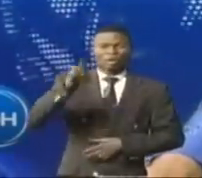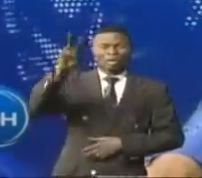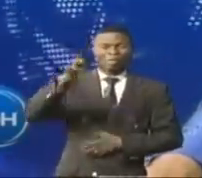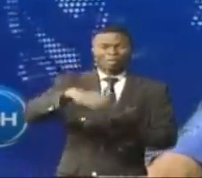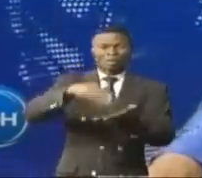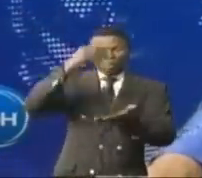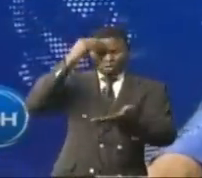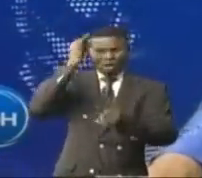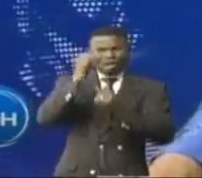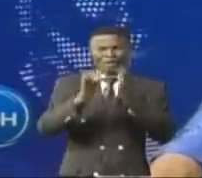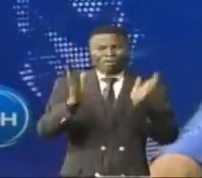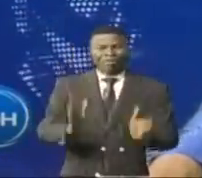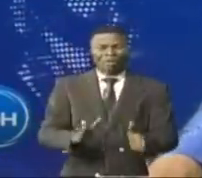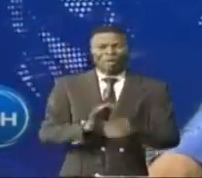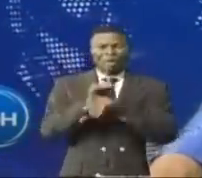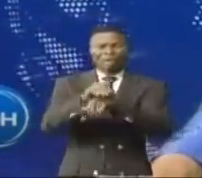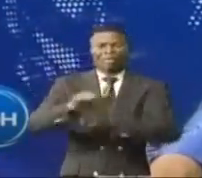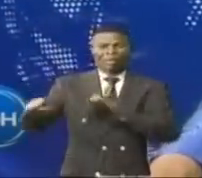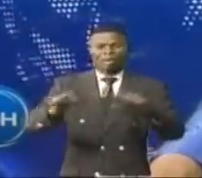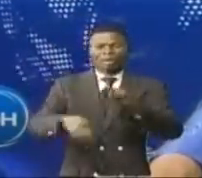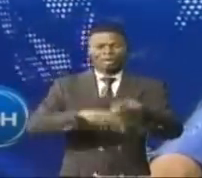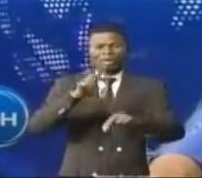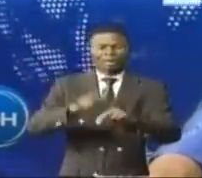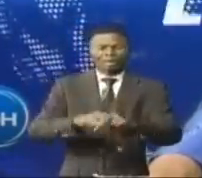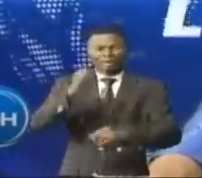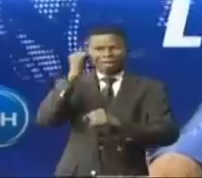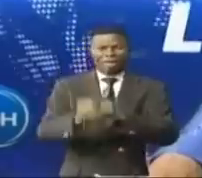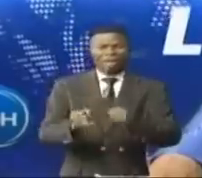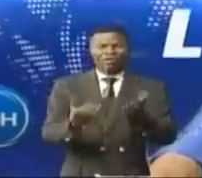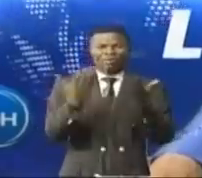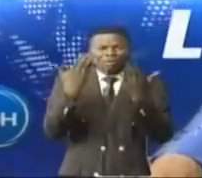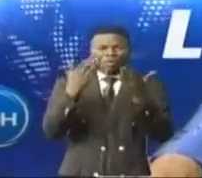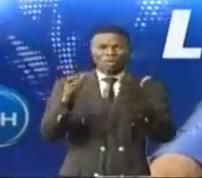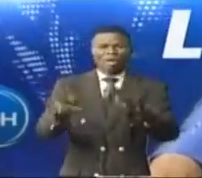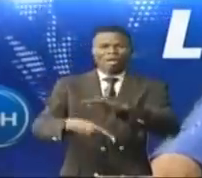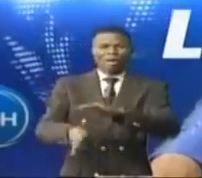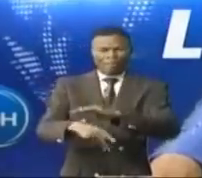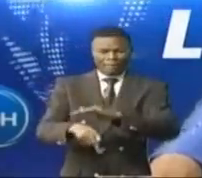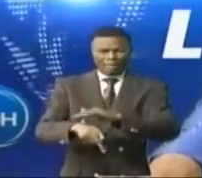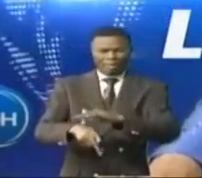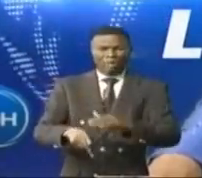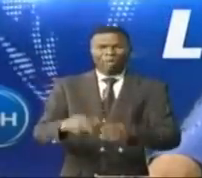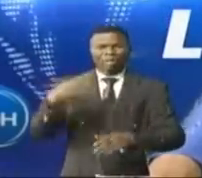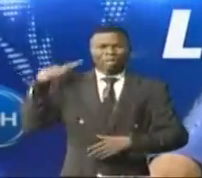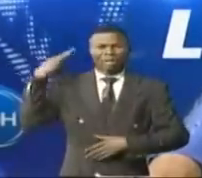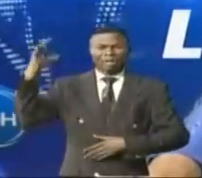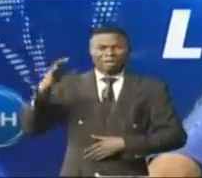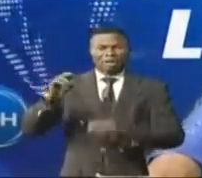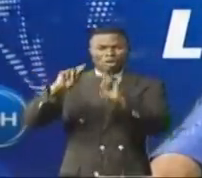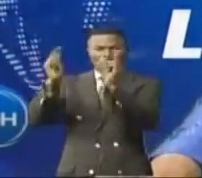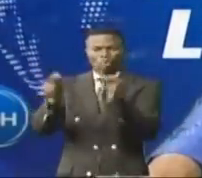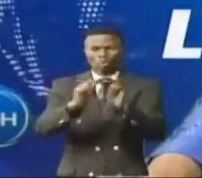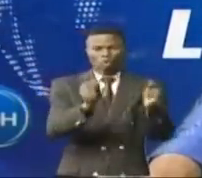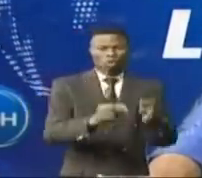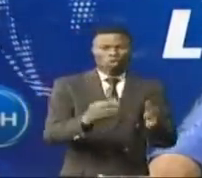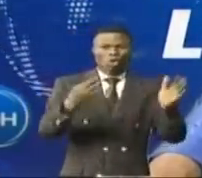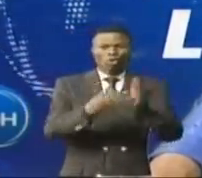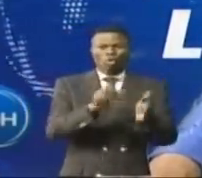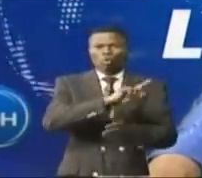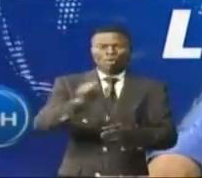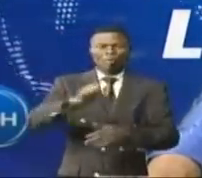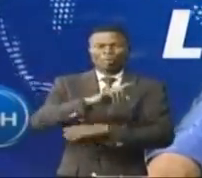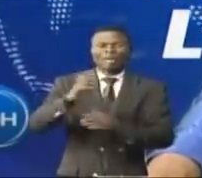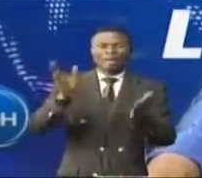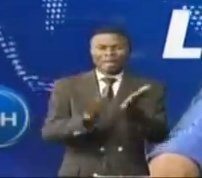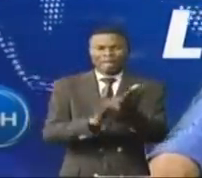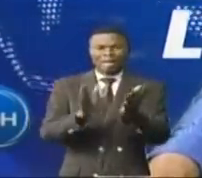finalistes à passer l'examen national de fin d'études primaires à travers le pays. Des candidats repartis dans plus de 8000 centres. Le